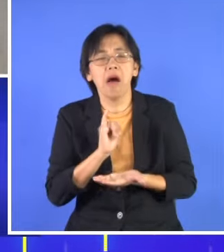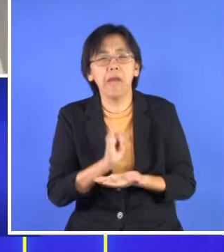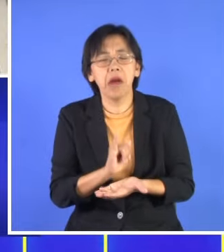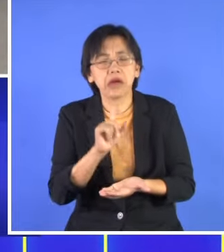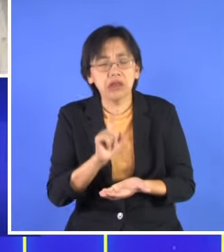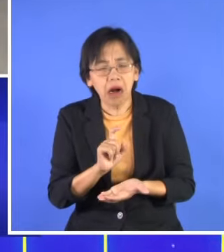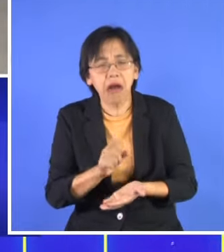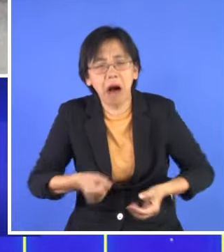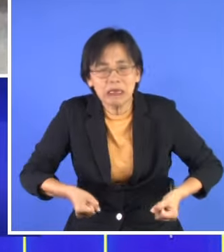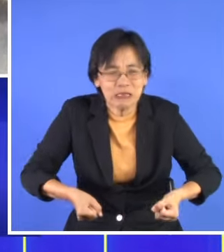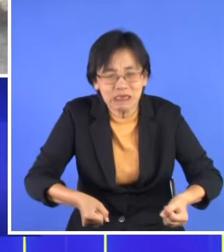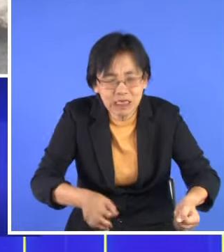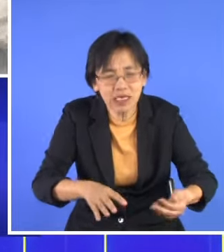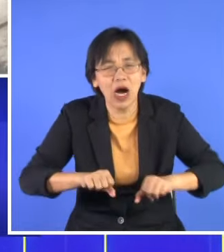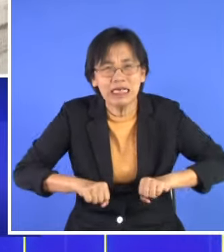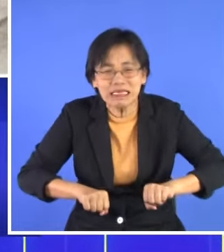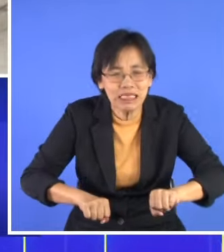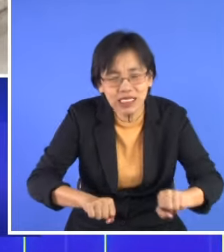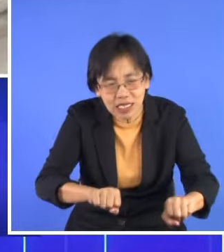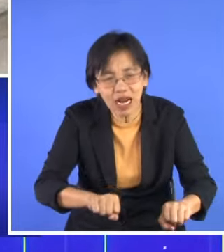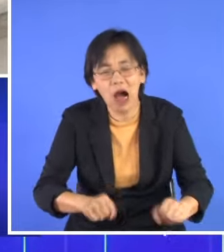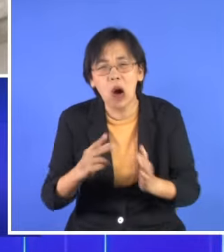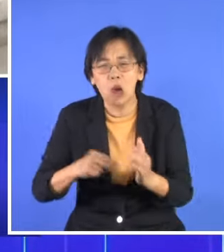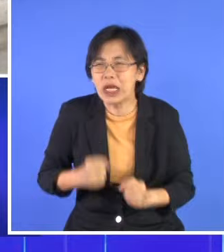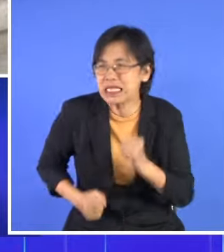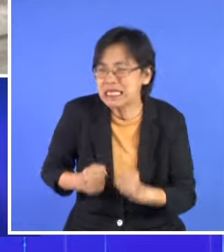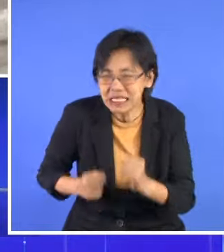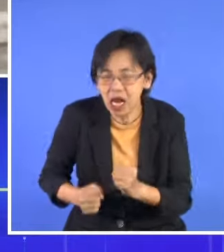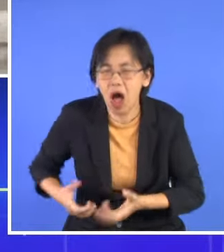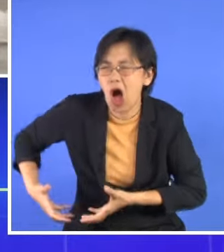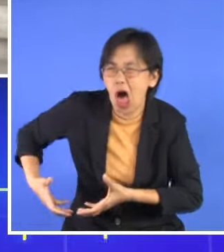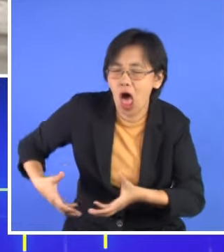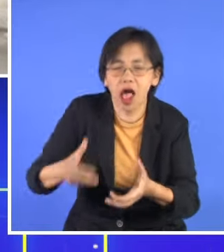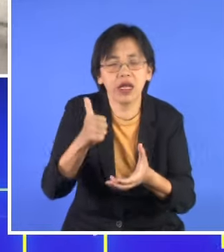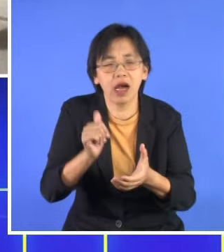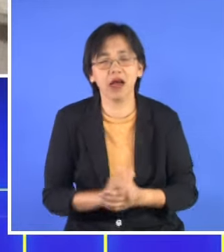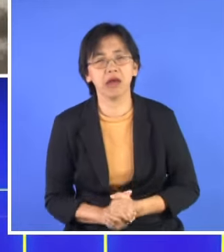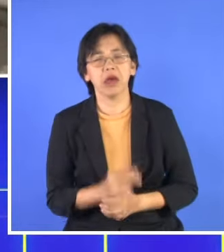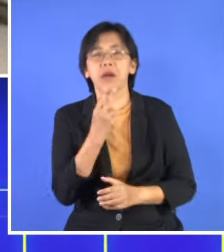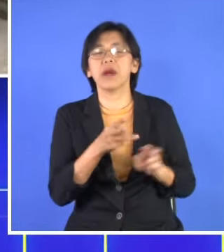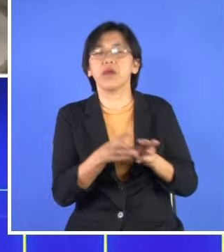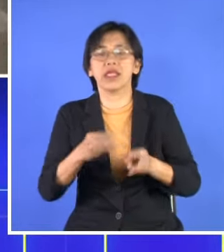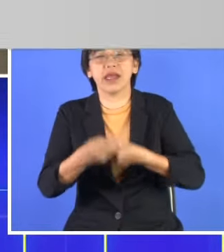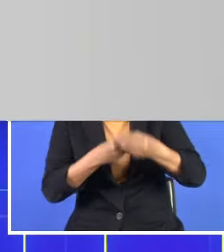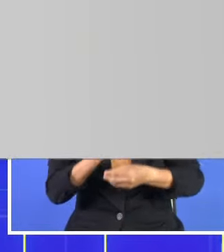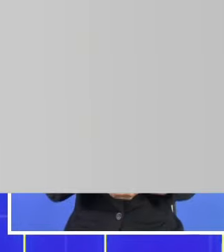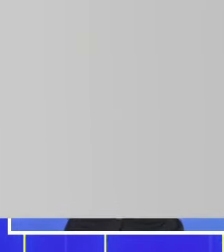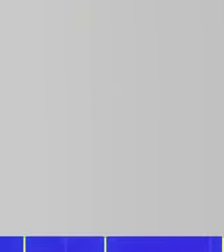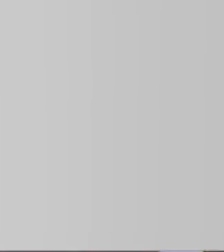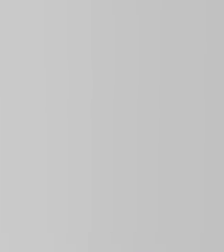าได ้เรียกลูกค้าได้ใครจะไปซื้อเนี่ยนะโรงศพเนี่ยนะเนี่ยเรียกว่าเทคนิคการขายนะครับ ค่ะ